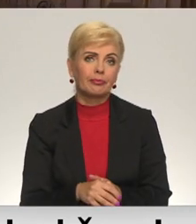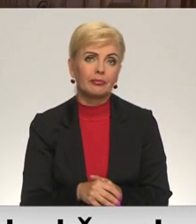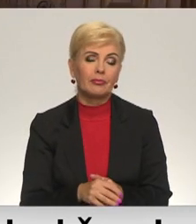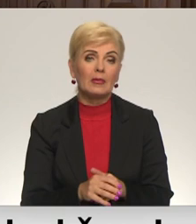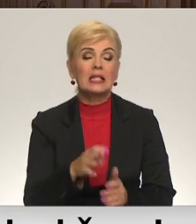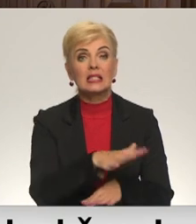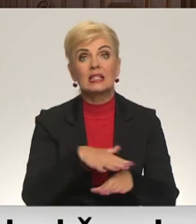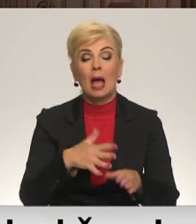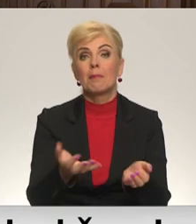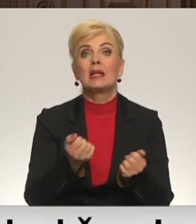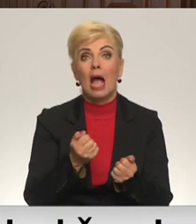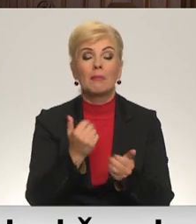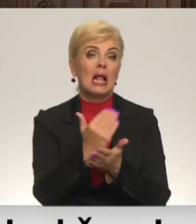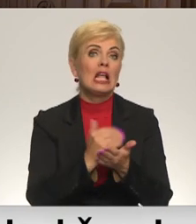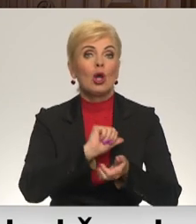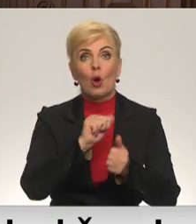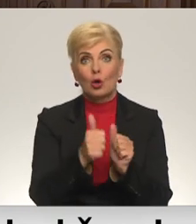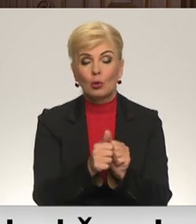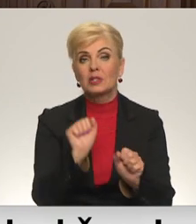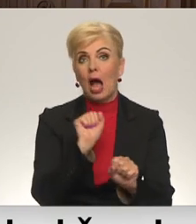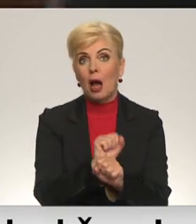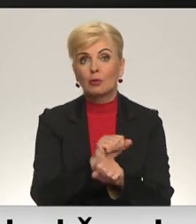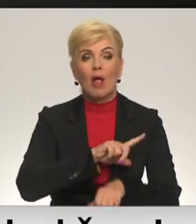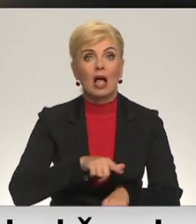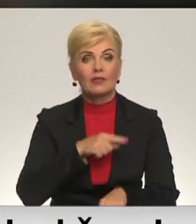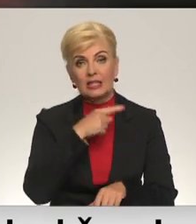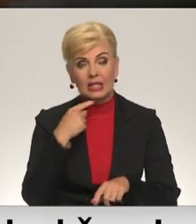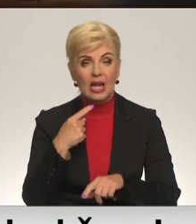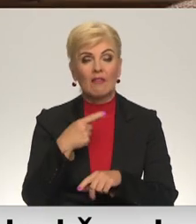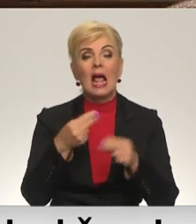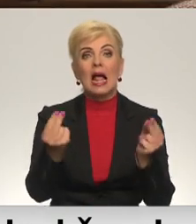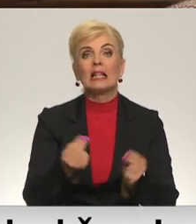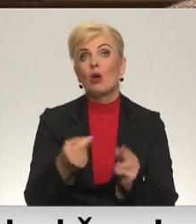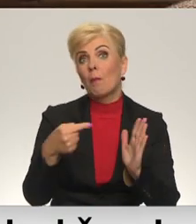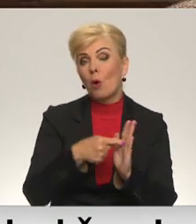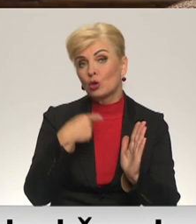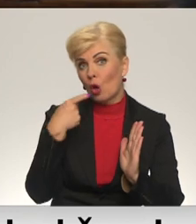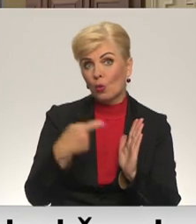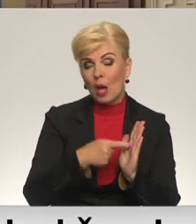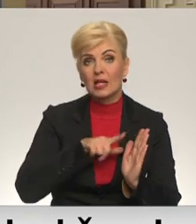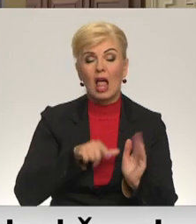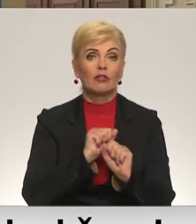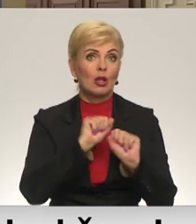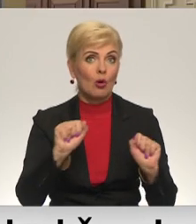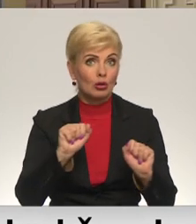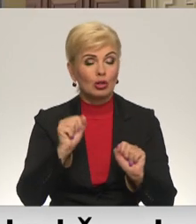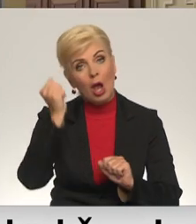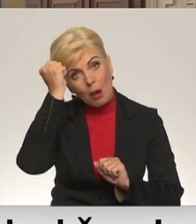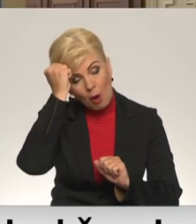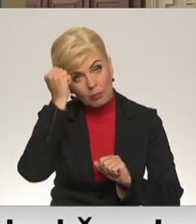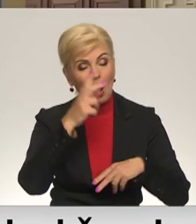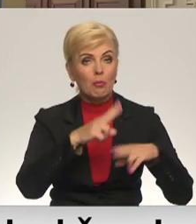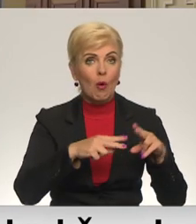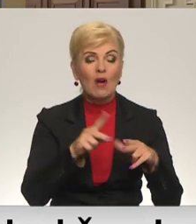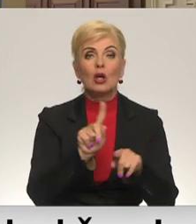Ar Saeimas pieņemtajiem likuma grozījumiem tiek apturēts Latvijas un Krievijas lieguma punkts, kas nosaka, ka Latvija nodrošina memoriālo būvju,